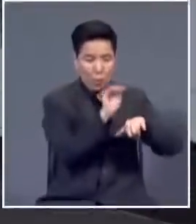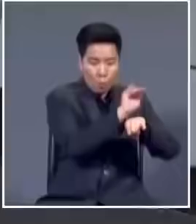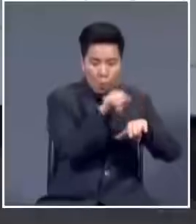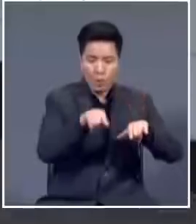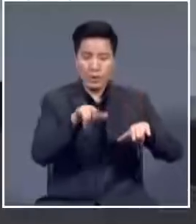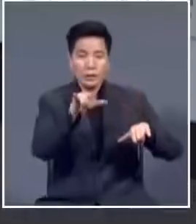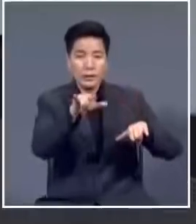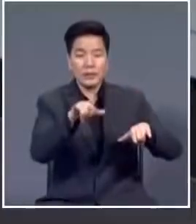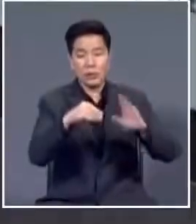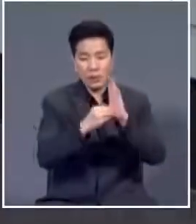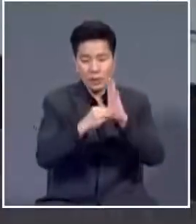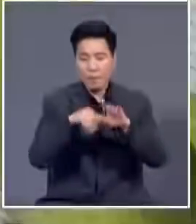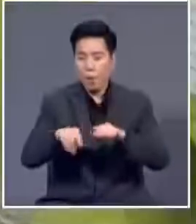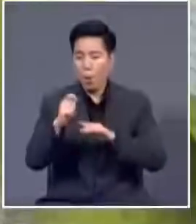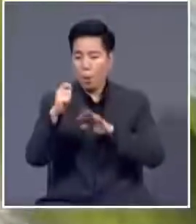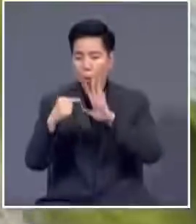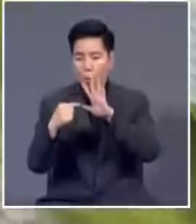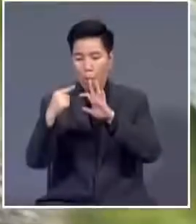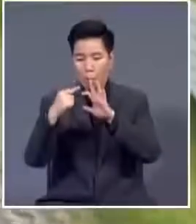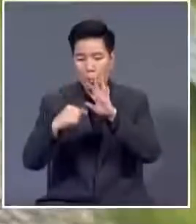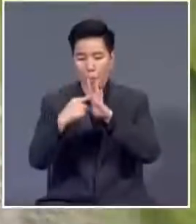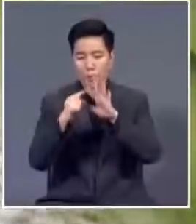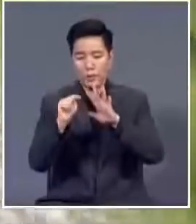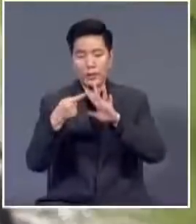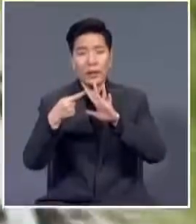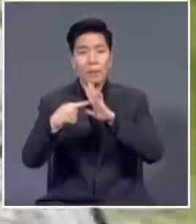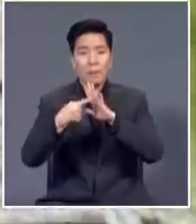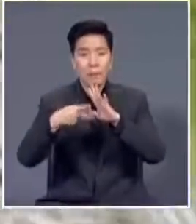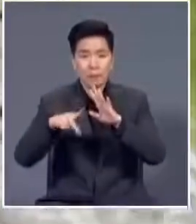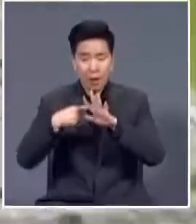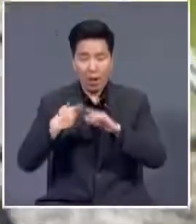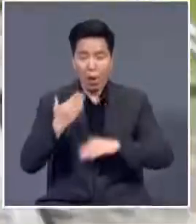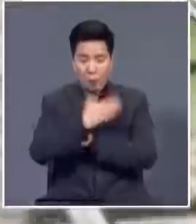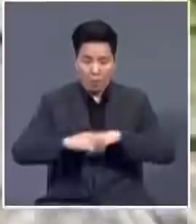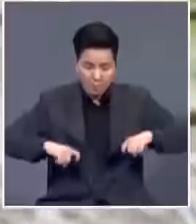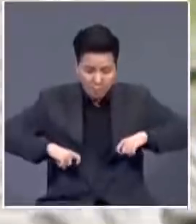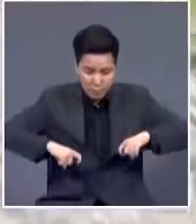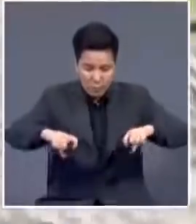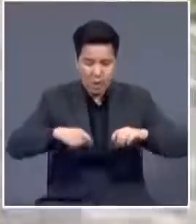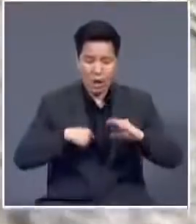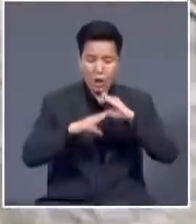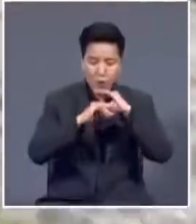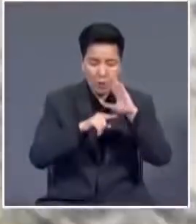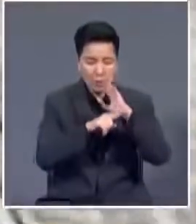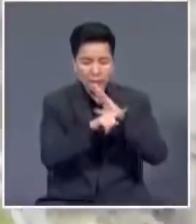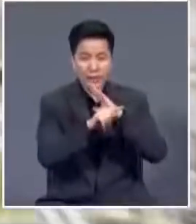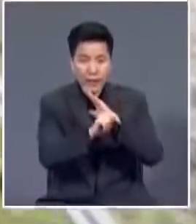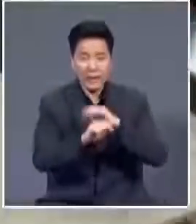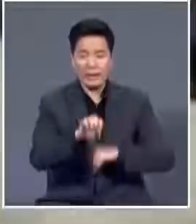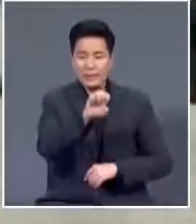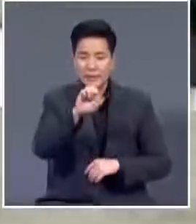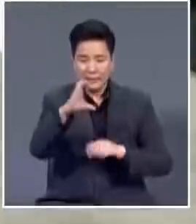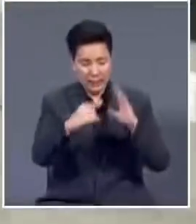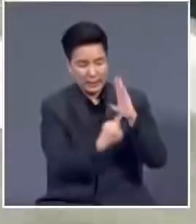ภารถไฟทางคู่ช่วงแหลมชาวบางมาตาพุธรถไฟช่วงระยองจันทบุรีตราดและรถไฟเชื่อม EC ถว